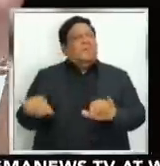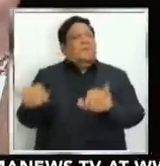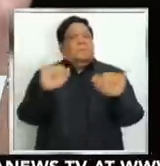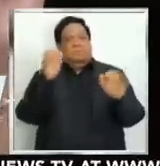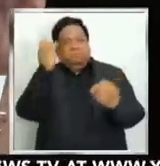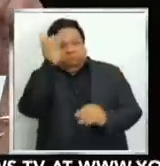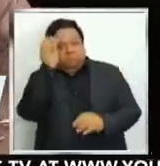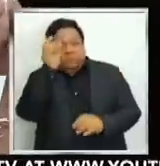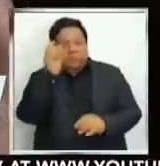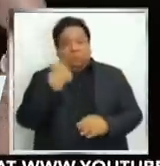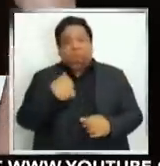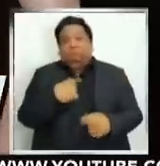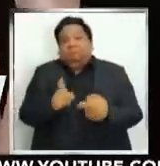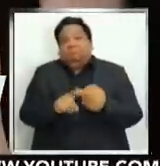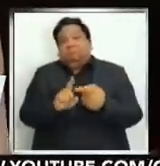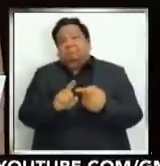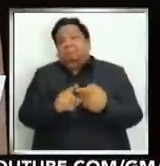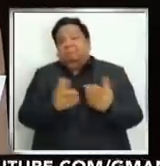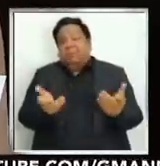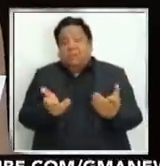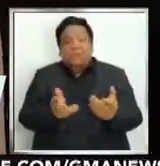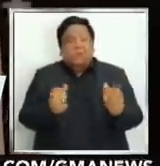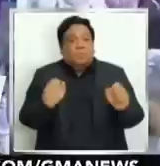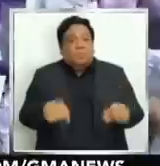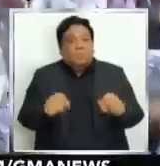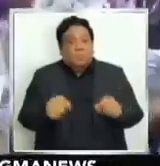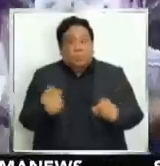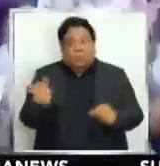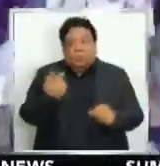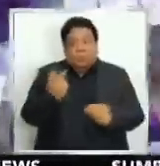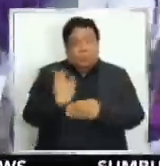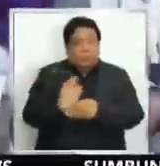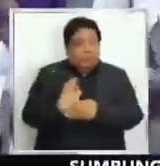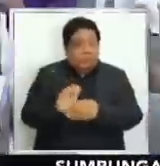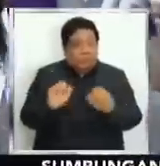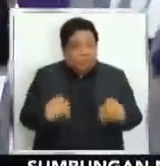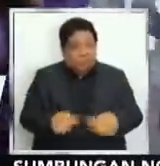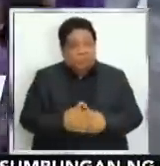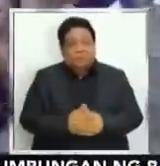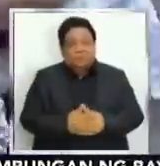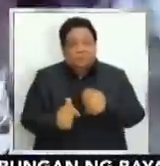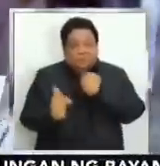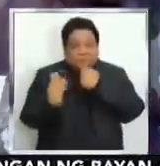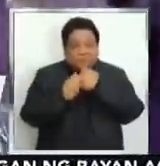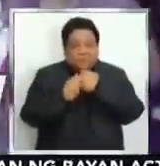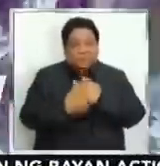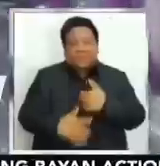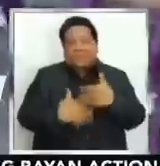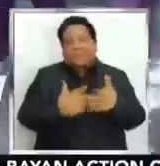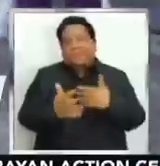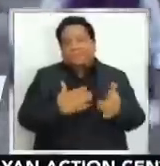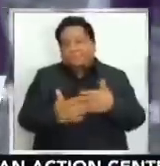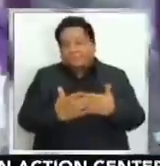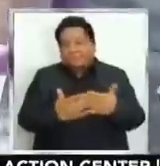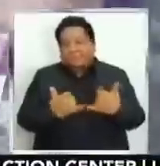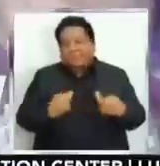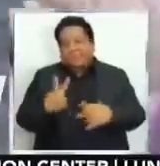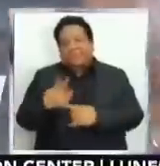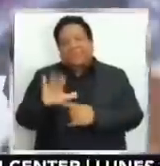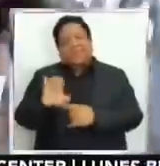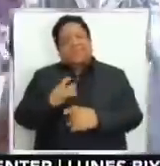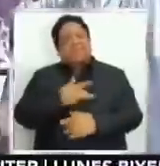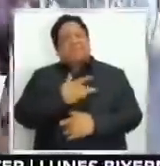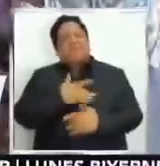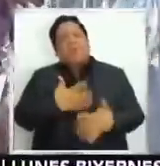una, siyempre, parang pwede naman kami magpelikula. Sa gitna niyan, ramdam na ramdam daw ni Vice ang warm kapuso